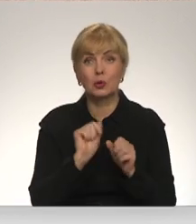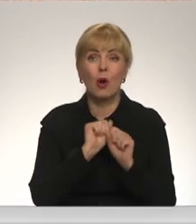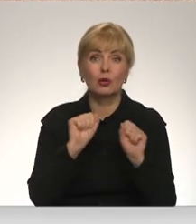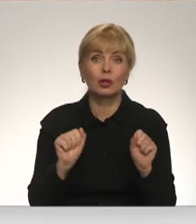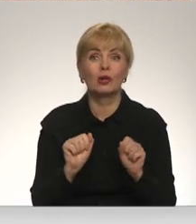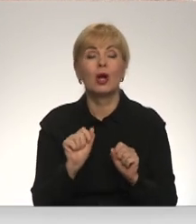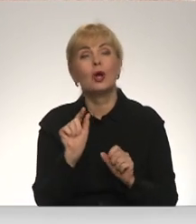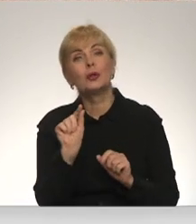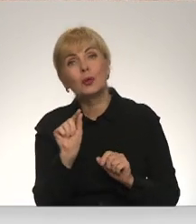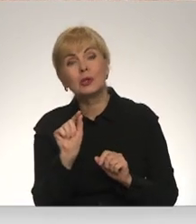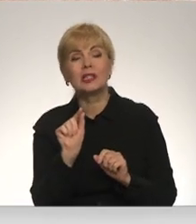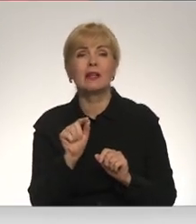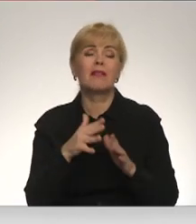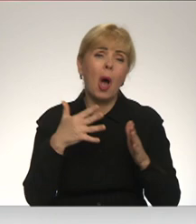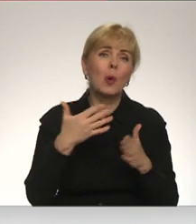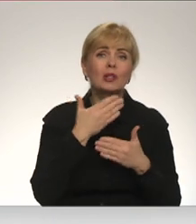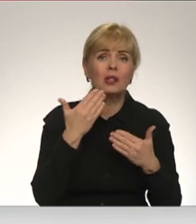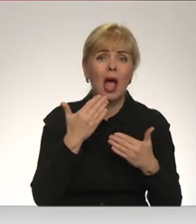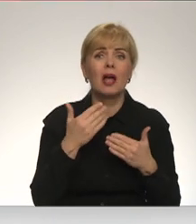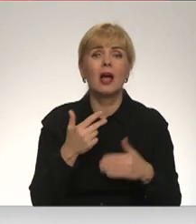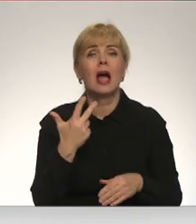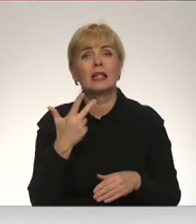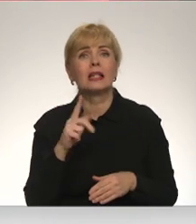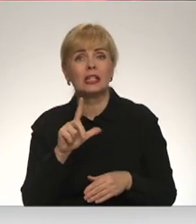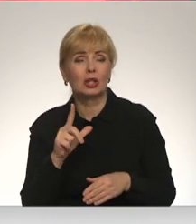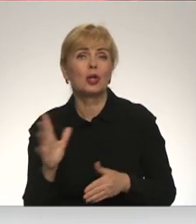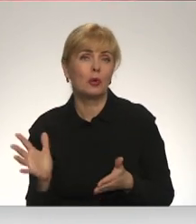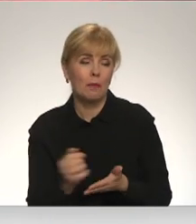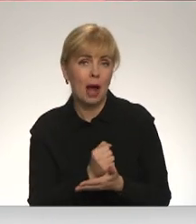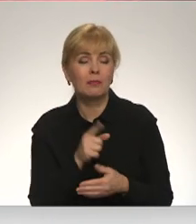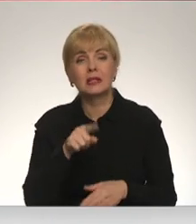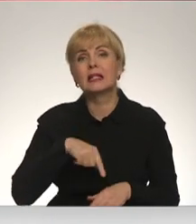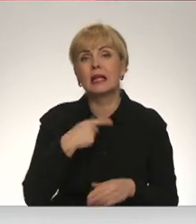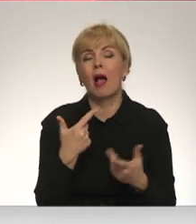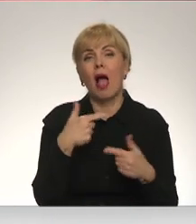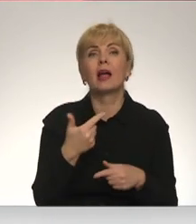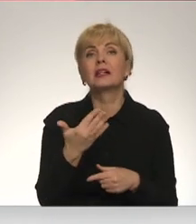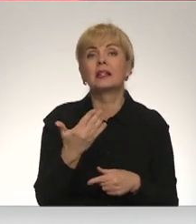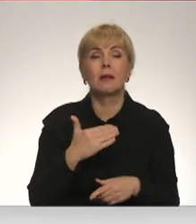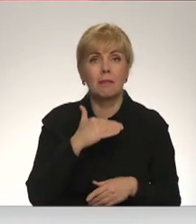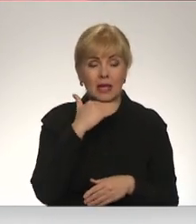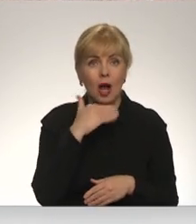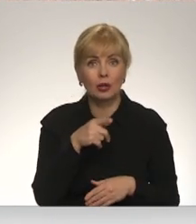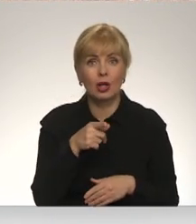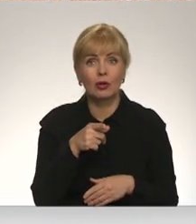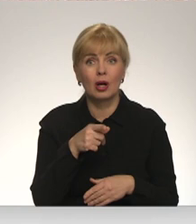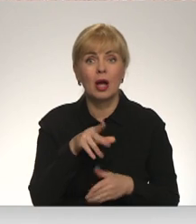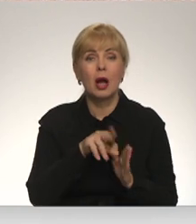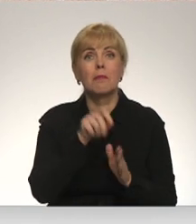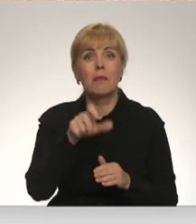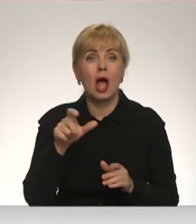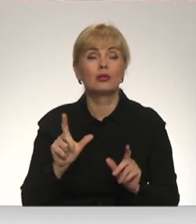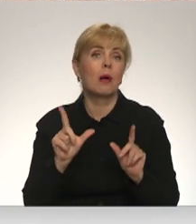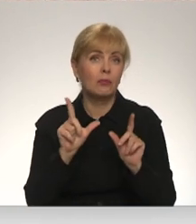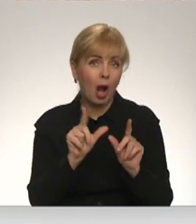nu vismaz, kad daudz nevar, bet nu vismaz kā 3 litras paņēmis. Un cik ilgam laikam jums pietiks? Citas daudz pensionāri brauka,